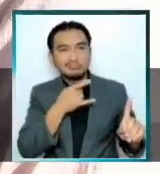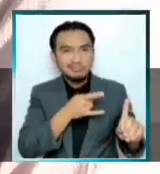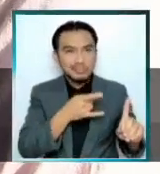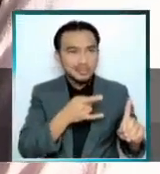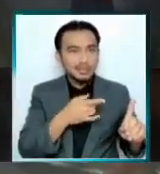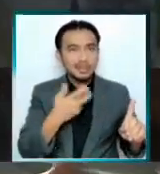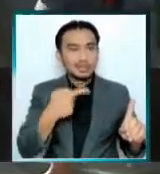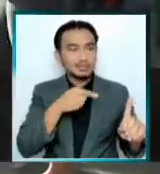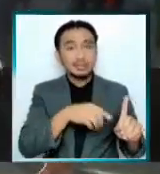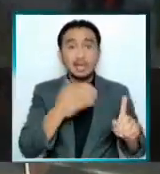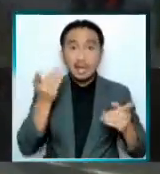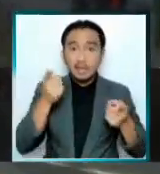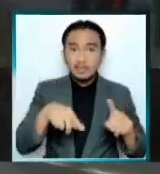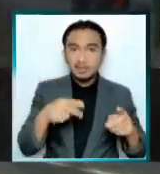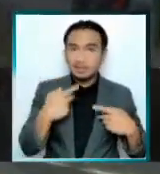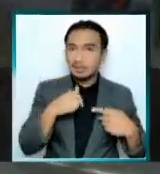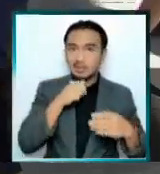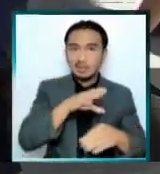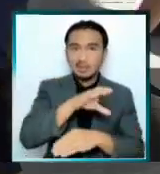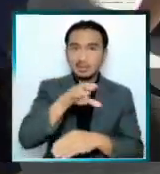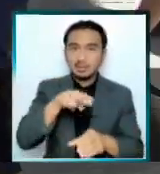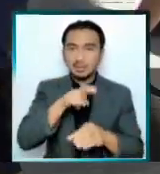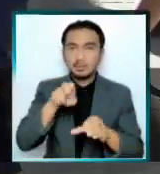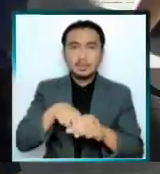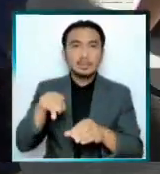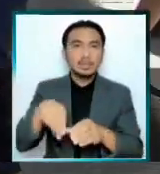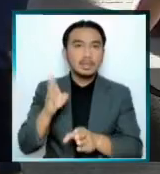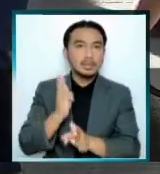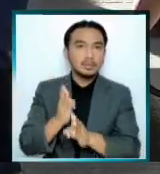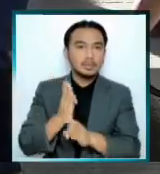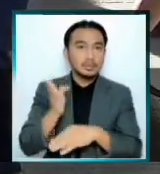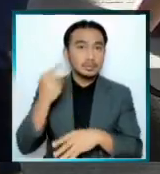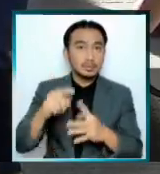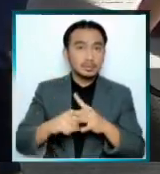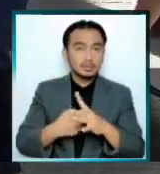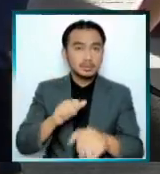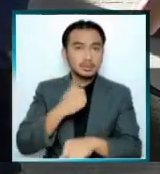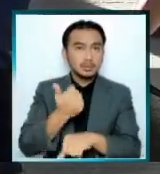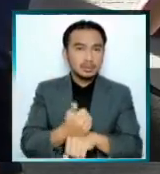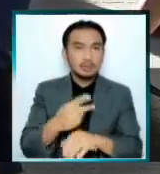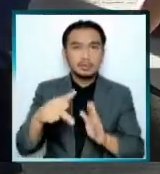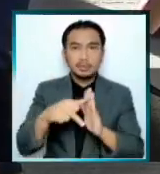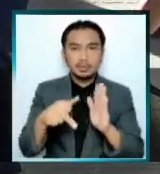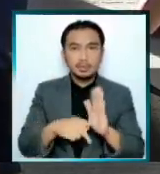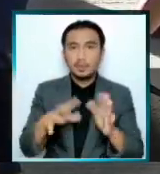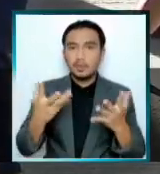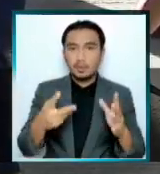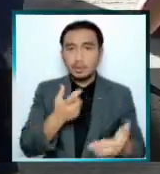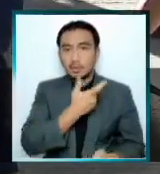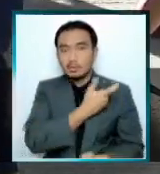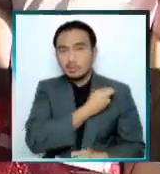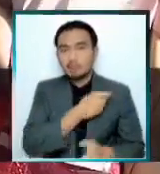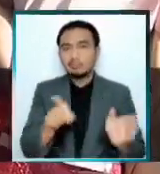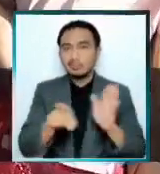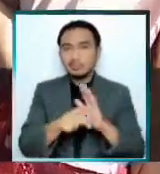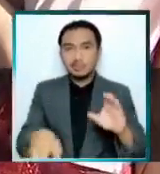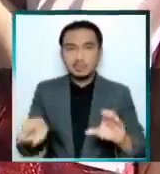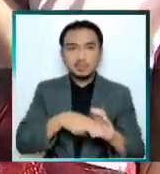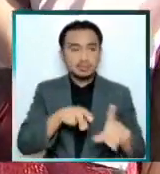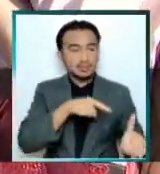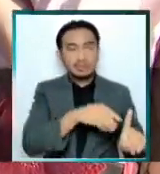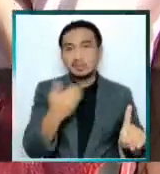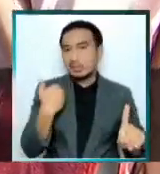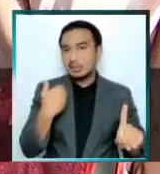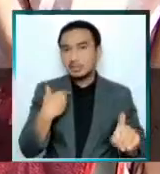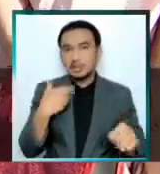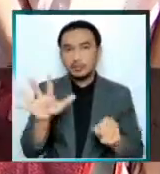noong Lunes, unang araw ng implementasyon ng No Vax No Ride policy dahil hindi pa siya fully vaccinated. Paliwanag